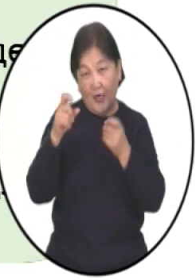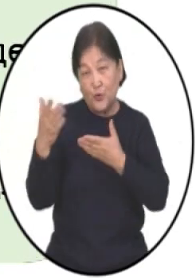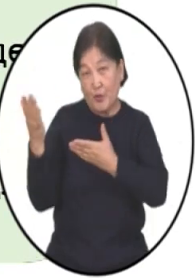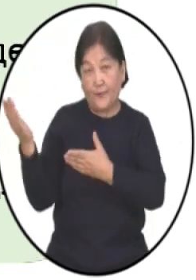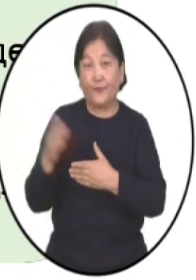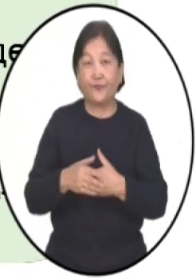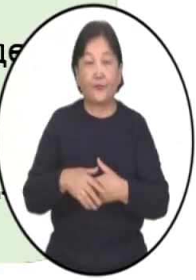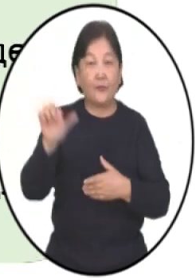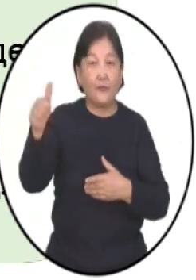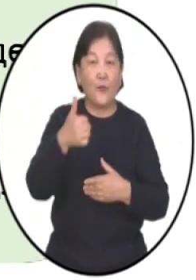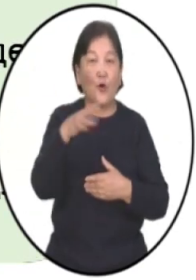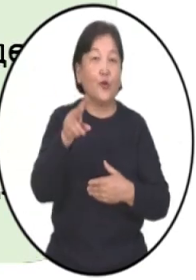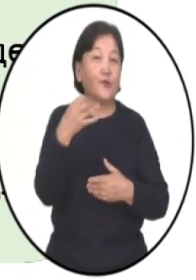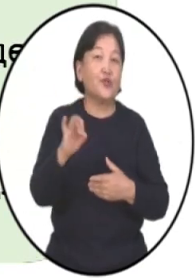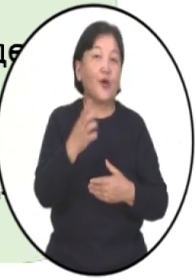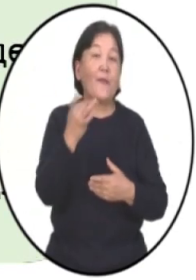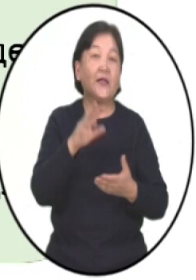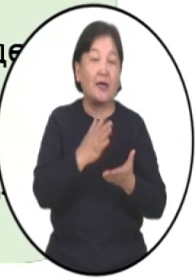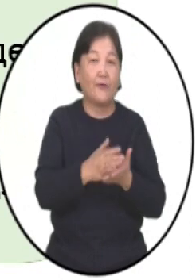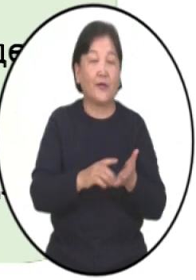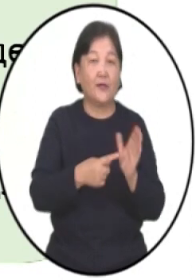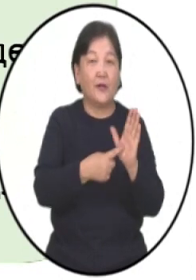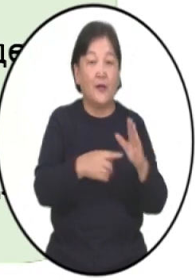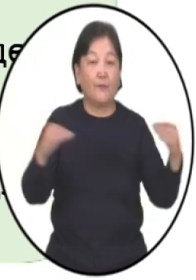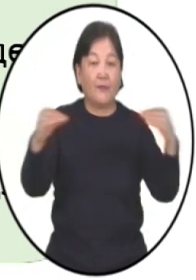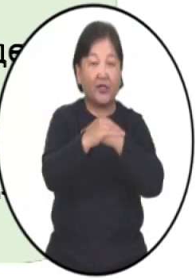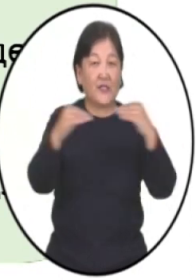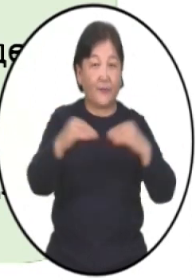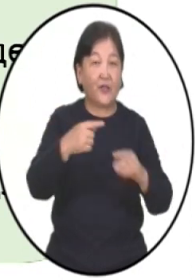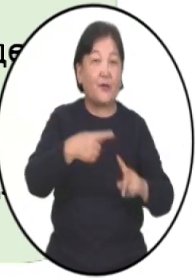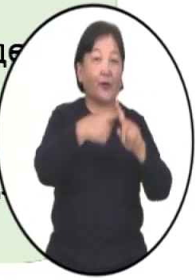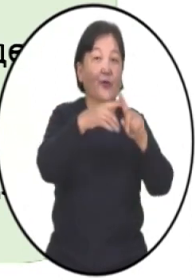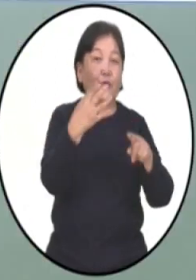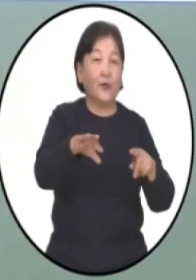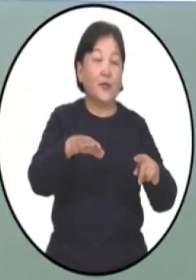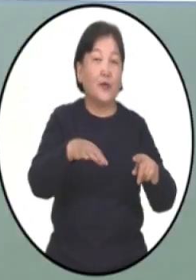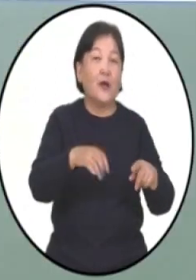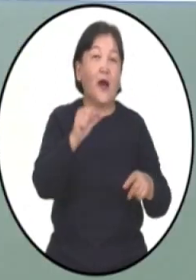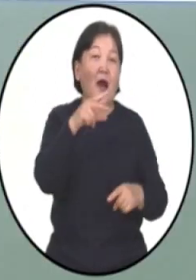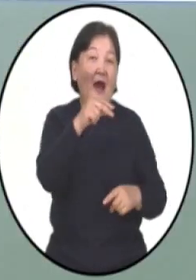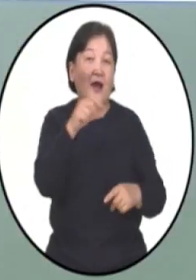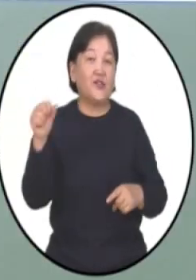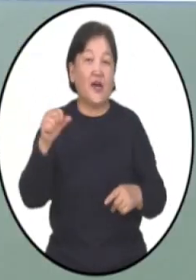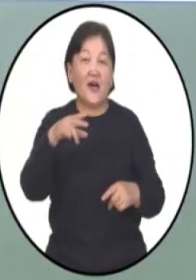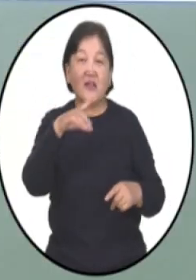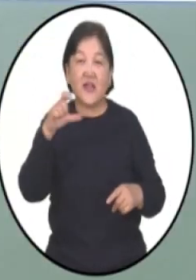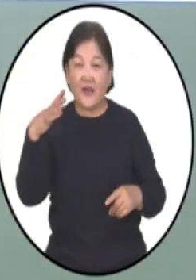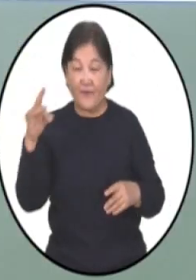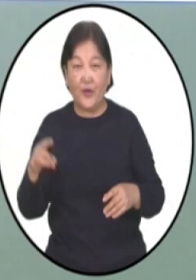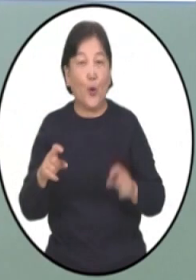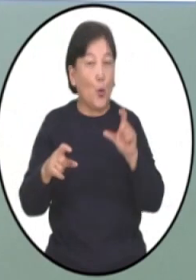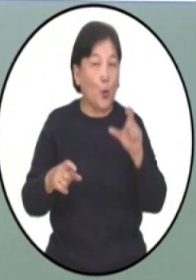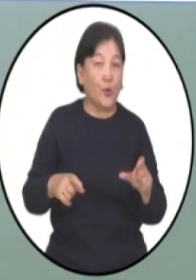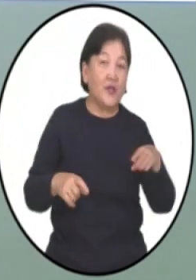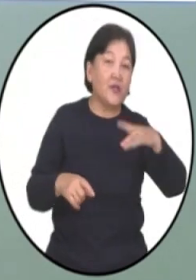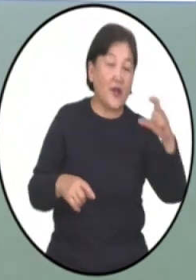хамгийн оновчтой байдал нь автозамын сүлжээг нэмэгдүүлэхийн тулд автозамын төрлүүдийг бий болгодог. Ачаа тээвэрлэх, хүн тээвэрлэх, нийтийн